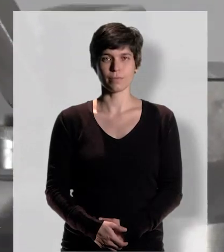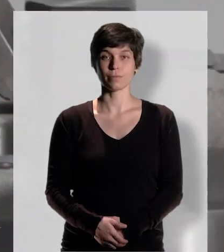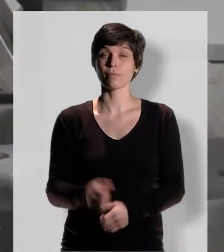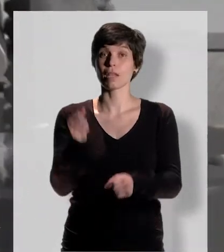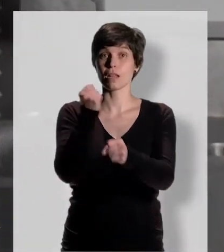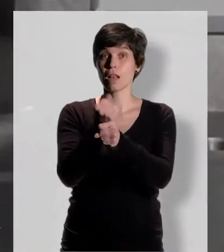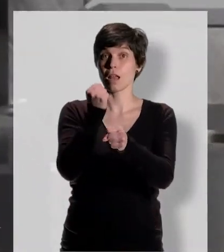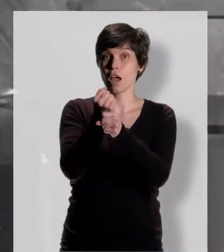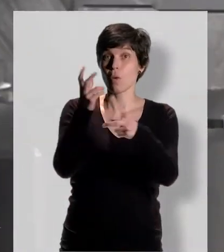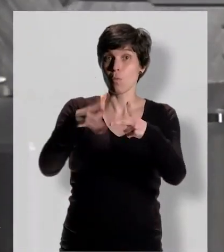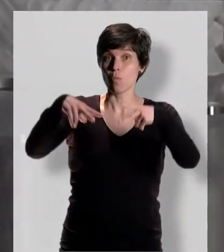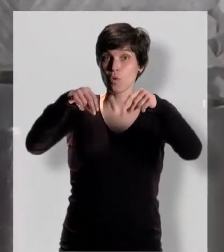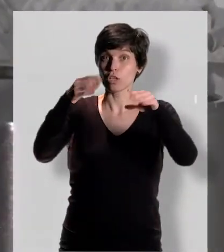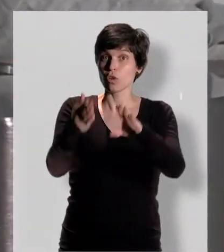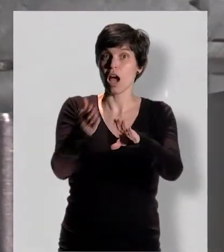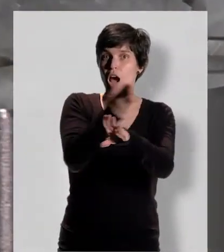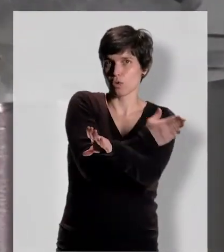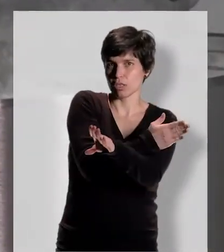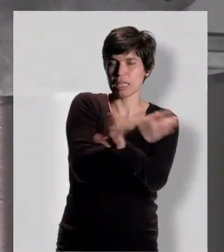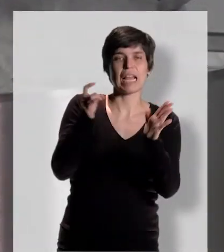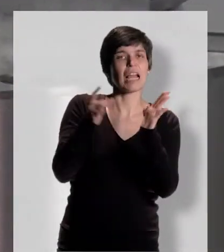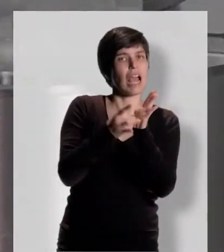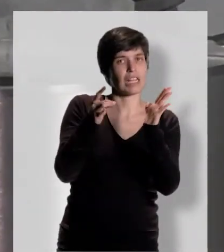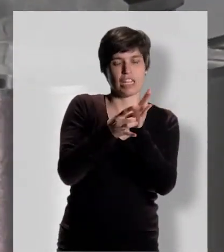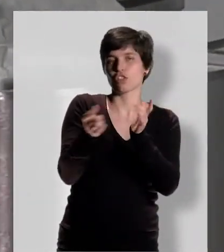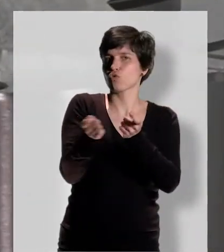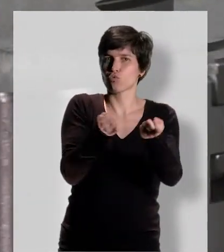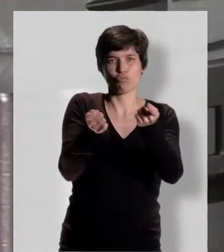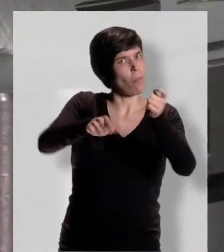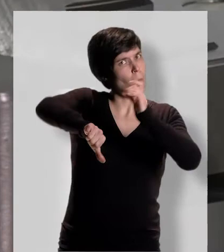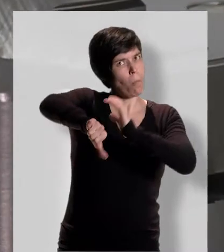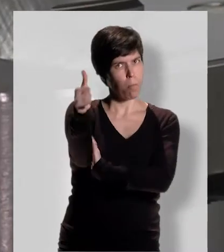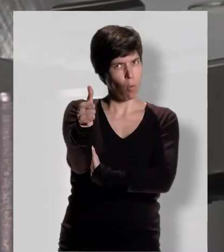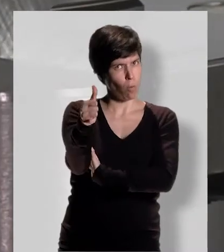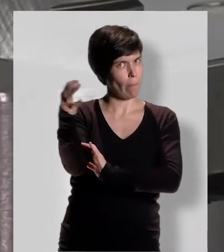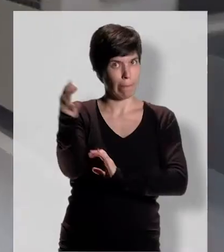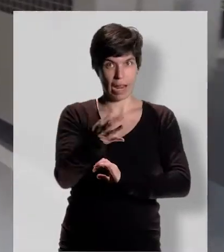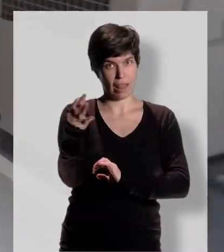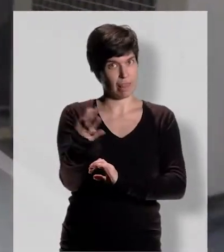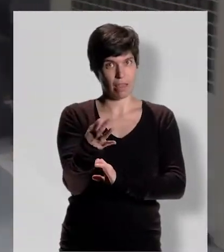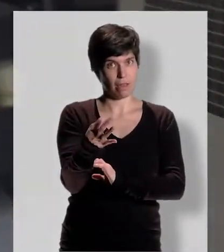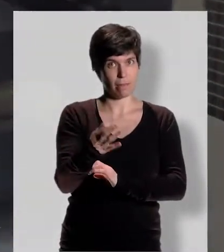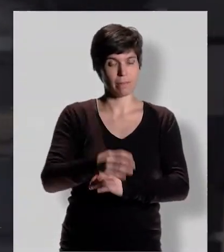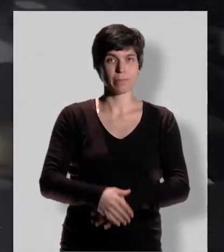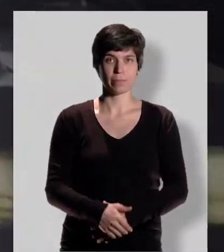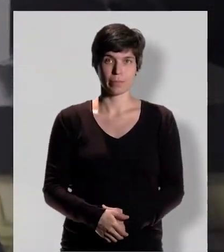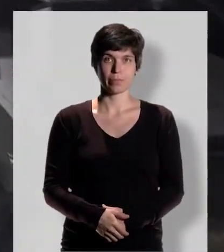Lana bukatutzat emateko ordea, ezinbestekoa da kalitatezko kontrolak pasatzea.